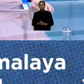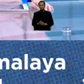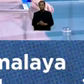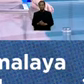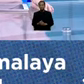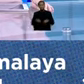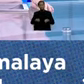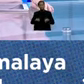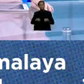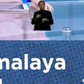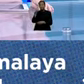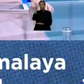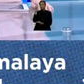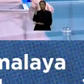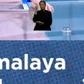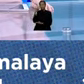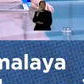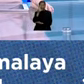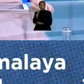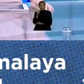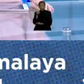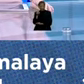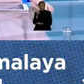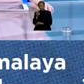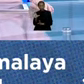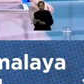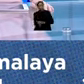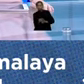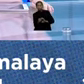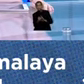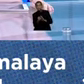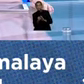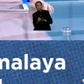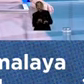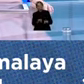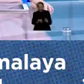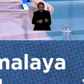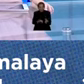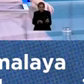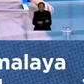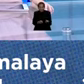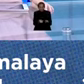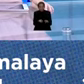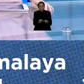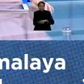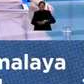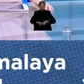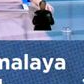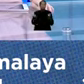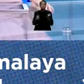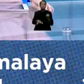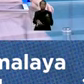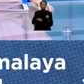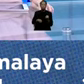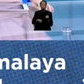pemirsa minimarket di Tasikmalaya Jawa Barat di bobo pencuri pelaku merusak mesin ATM